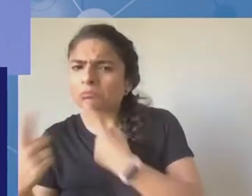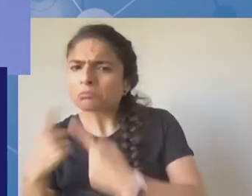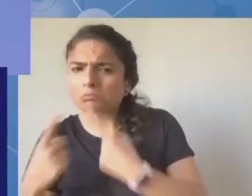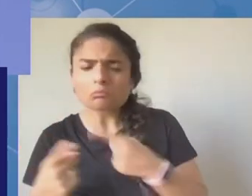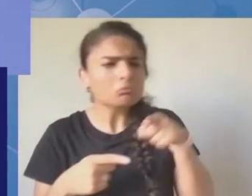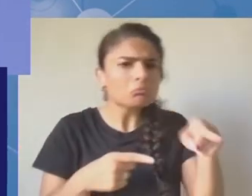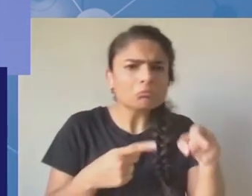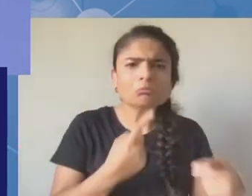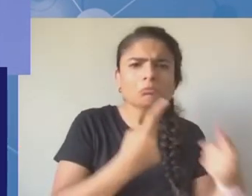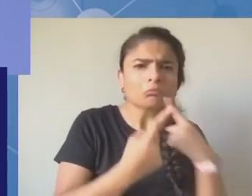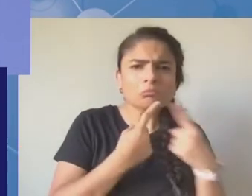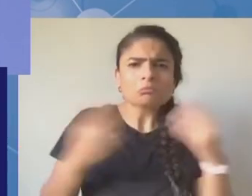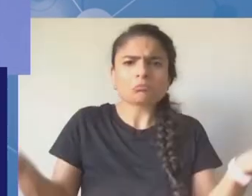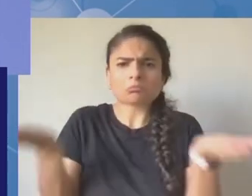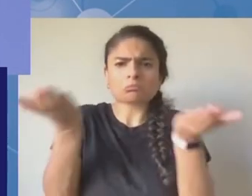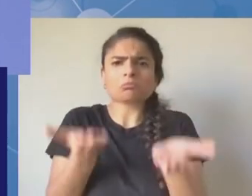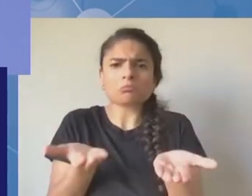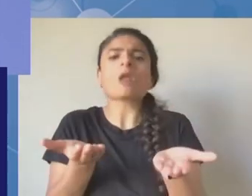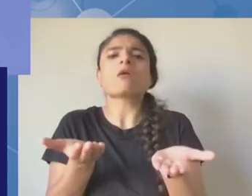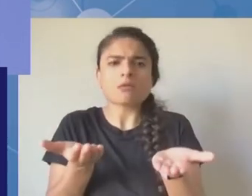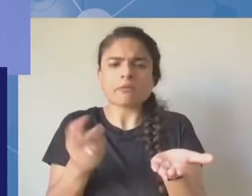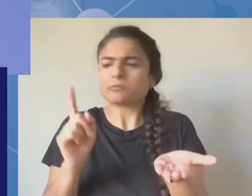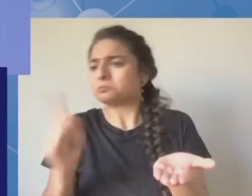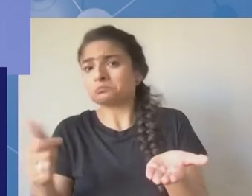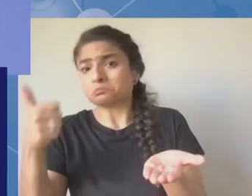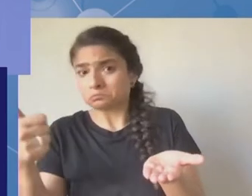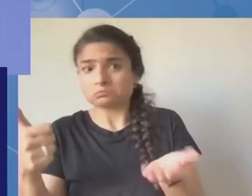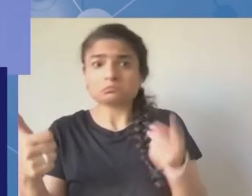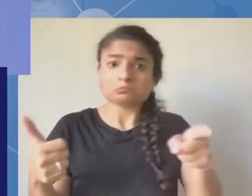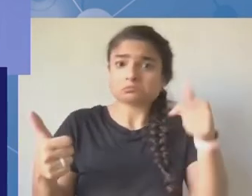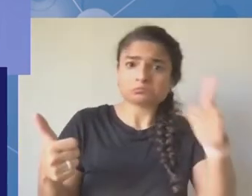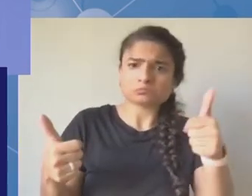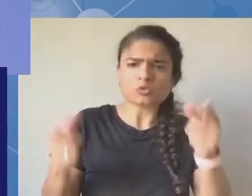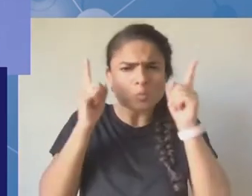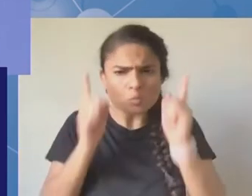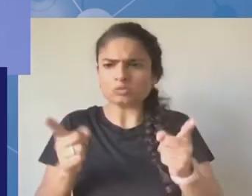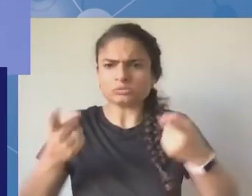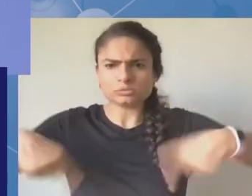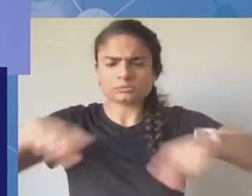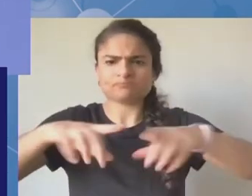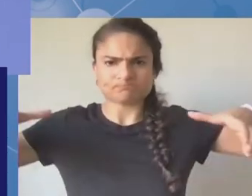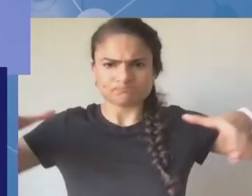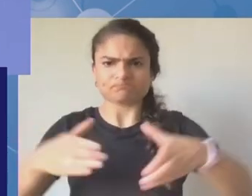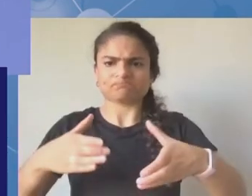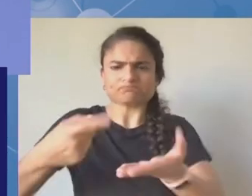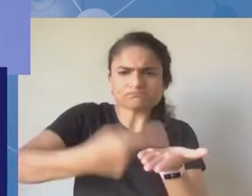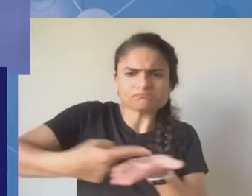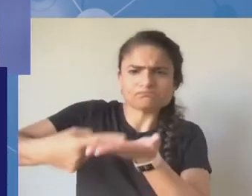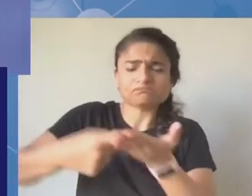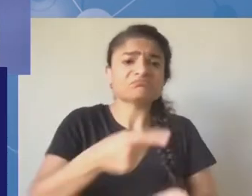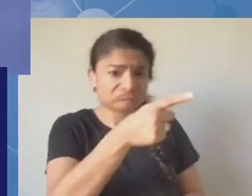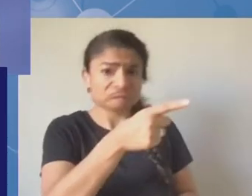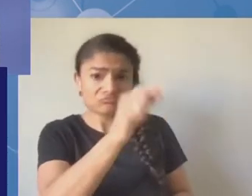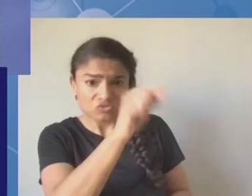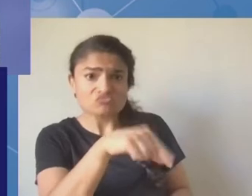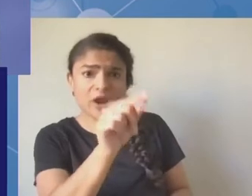حق، النقاش بمشاركة جميع المعنيين هي مهمة، ولكن هنا فقط إيحاء